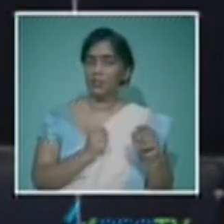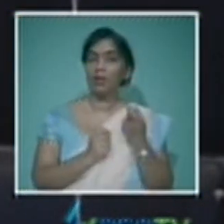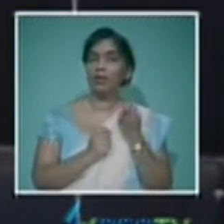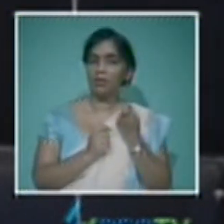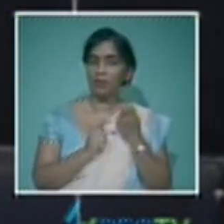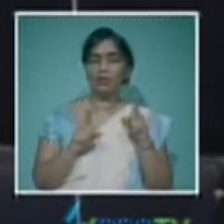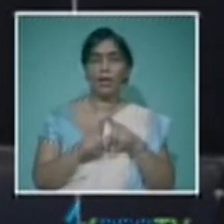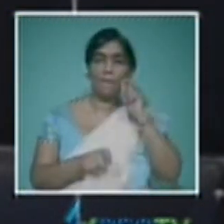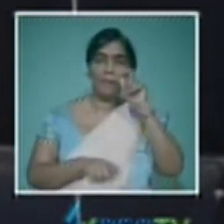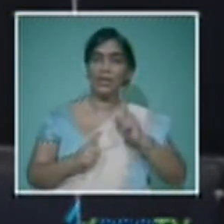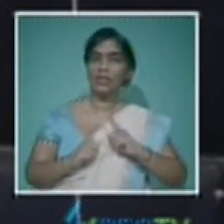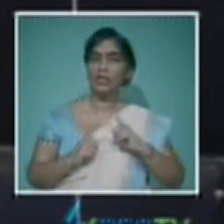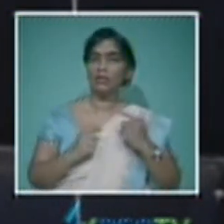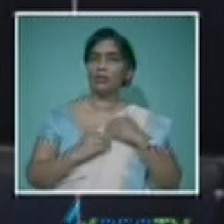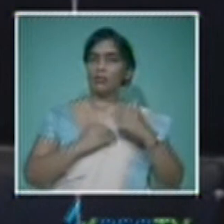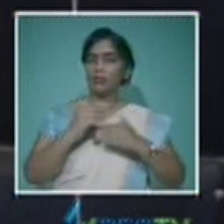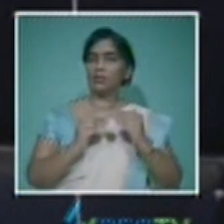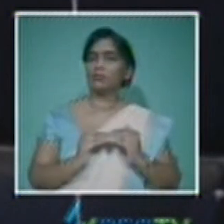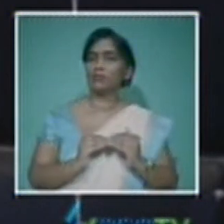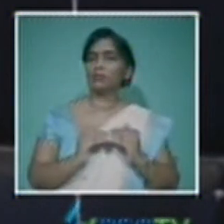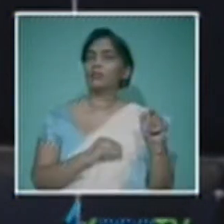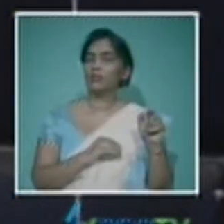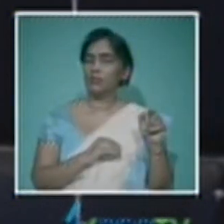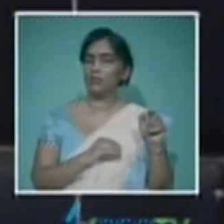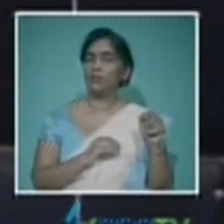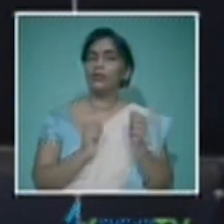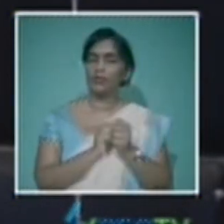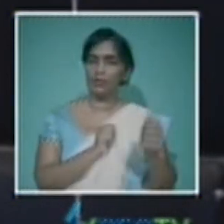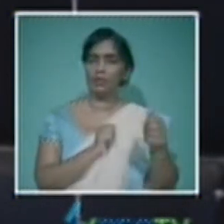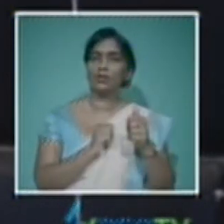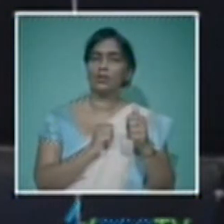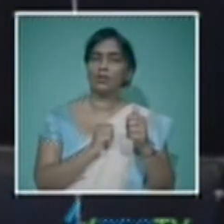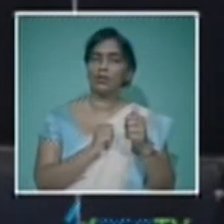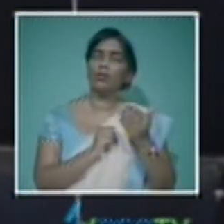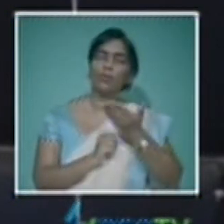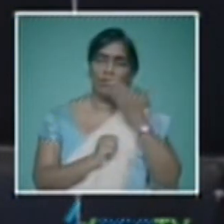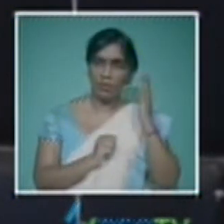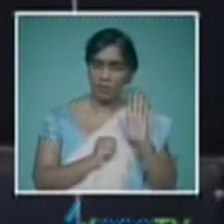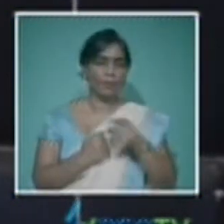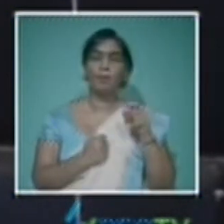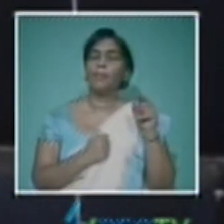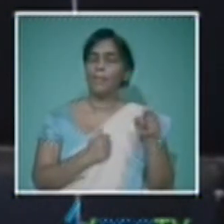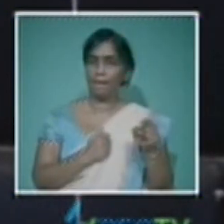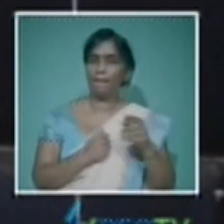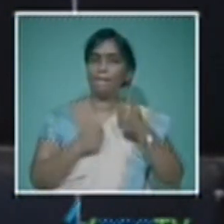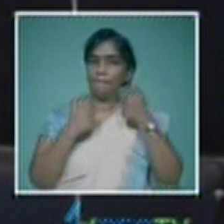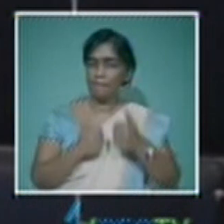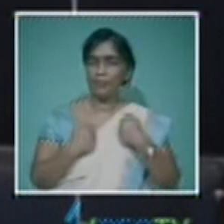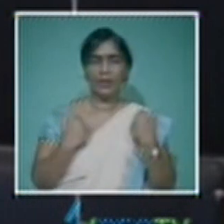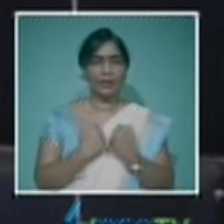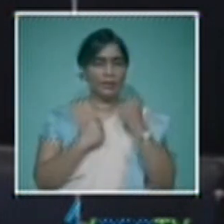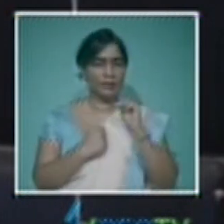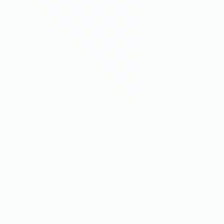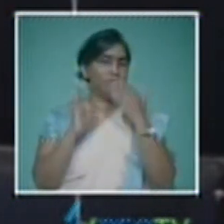ආර්ථික හා ජන ජීවිතය ක්‍රමයෙන් යථා තත්ත්වයකට පත් කරන්න කටයුතු කළ හැකි වෙනවා. වඩාත්